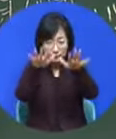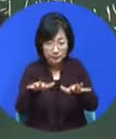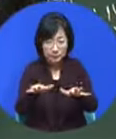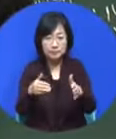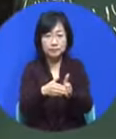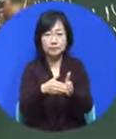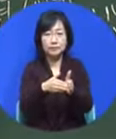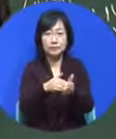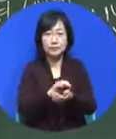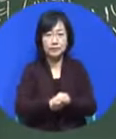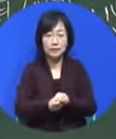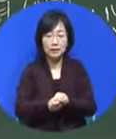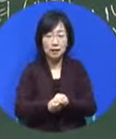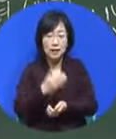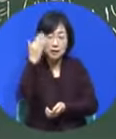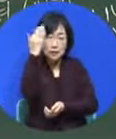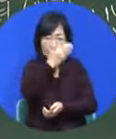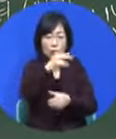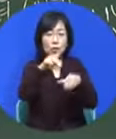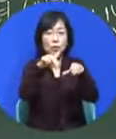모든 성교